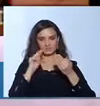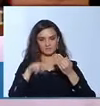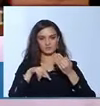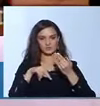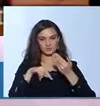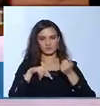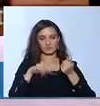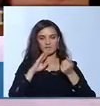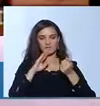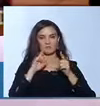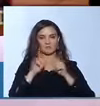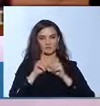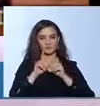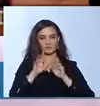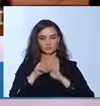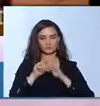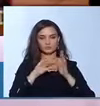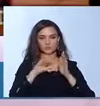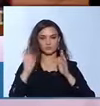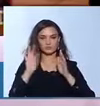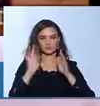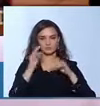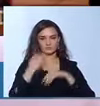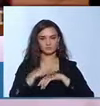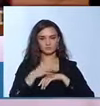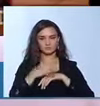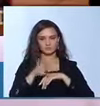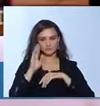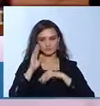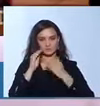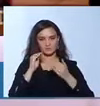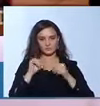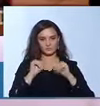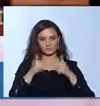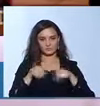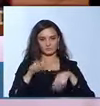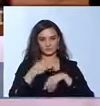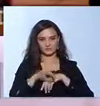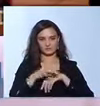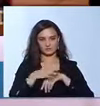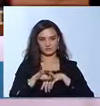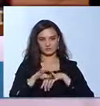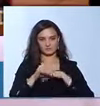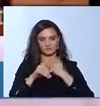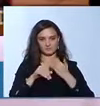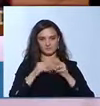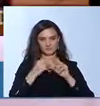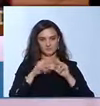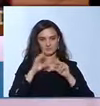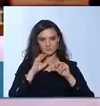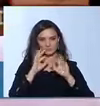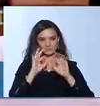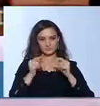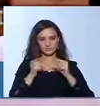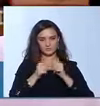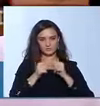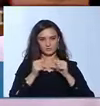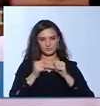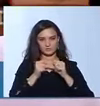დამნაშავე. ქალბატონებშიც ყველაზე ხშირი თმის ცვენაც მაინც მამაკაცური ტიპის თმის ცვენა მიეკუთვნება, როდესაც აი სწორედაც